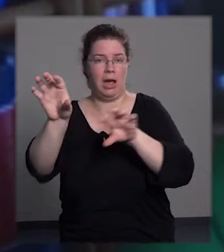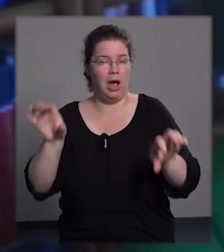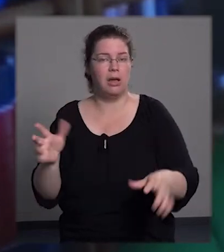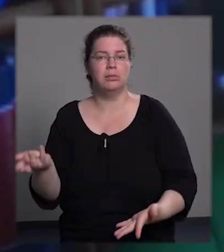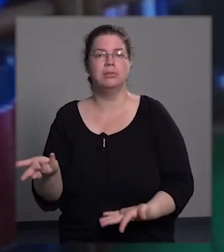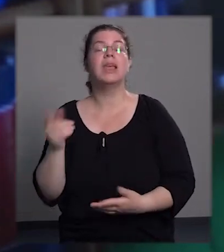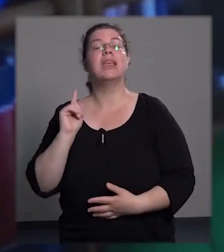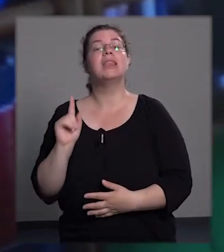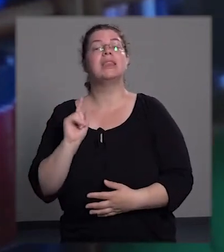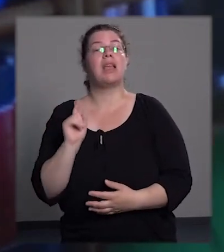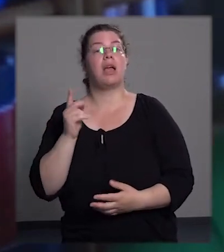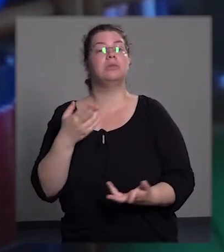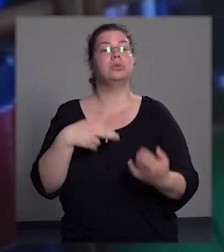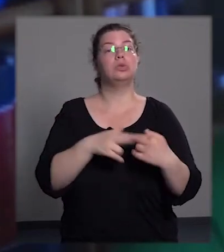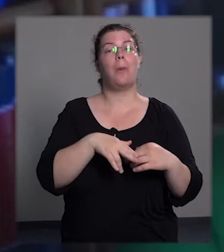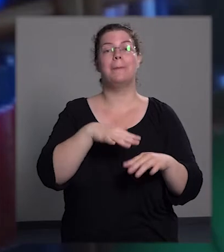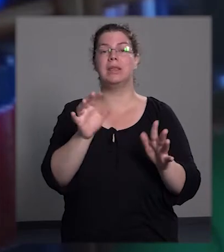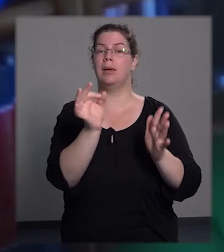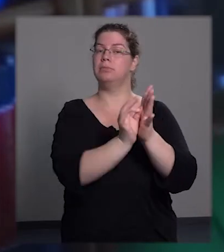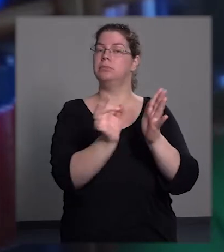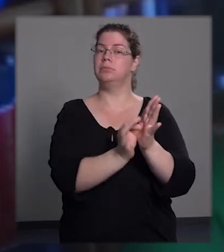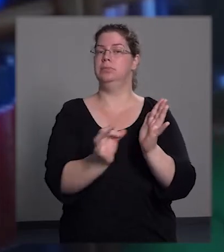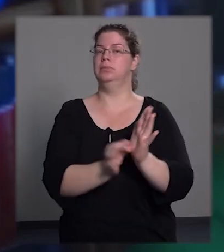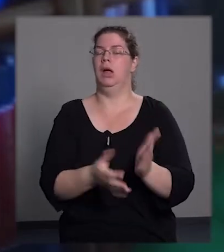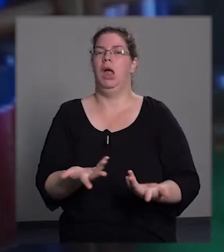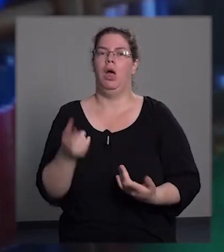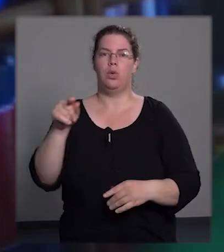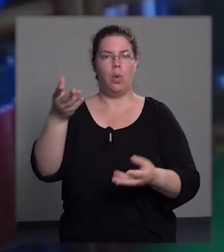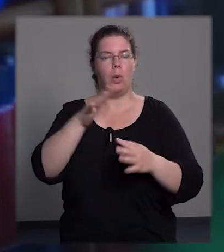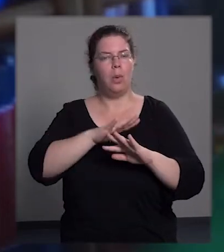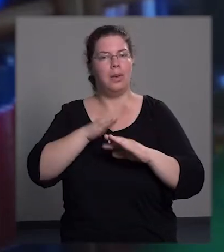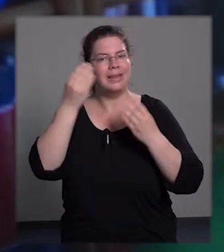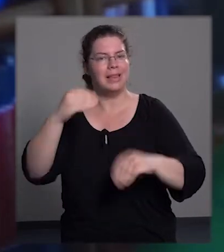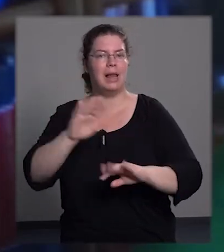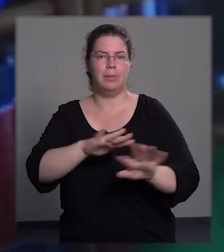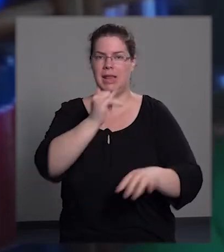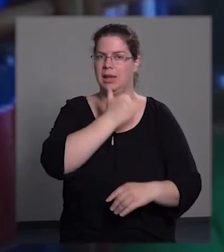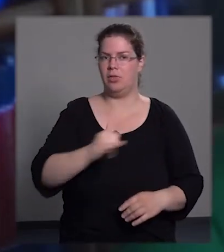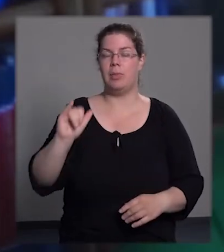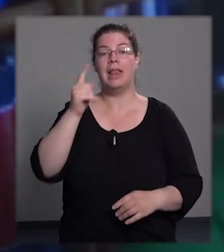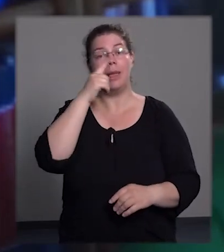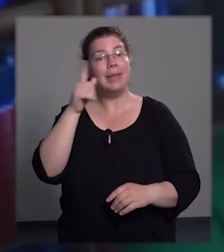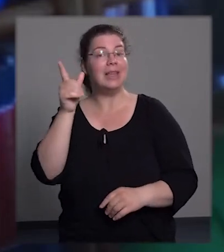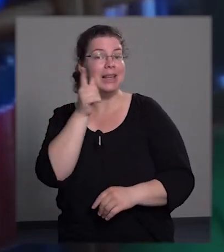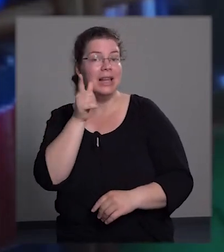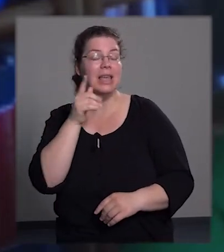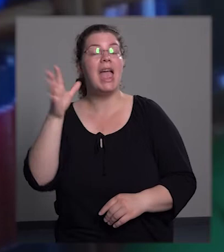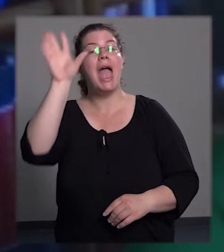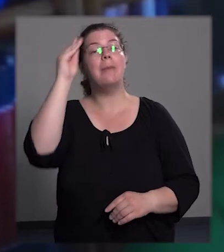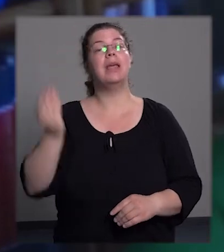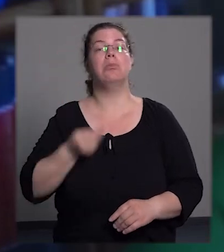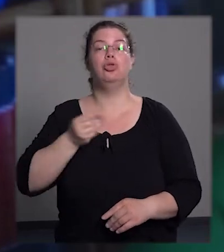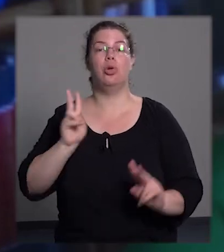ő kikötött több mindent, egyrészt, hogy minden évben az ő tiszteletére Neményi Lili emlékműsort kell tartani. És